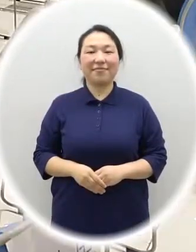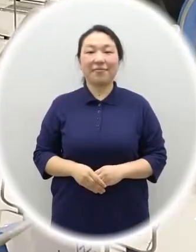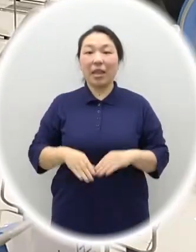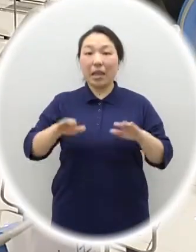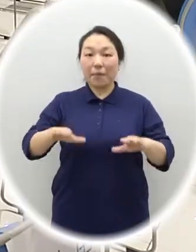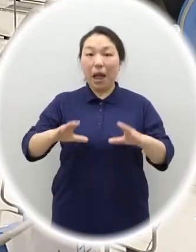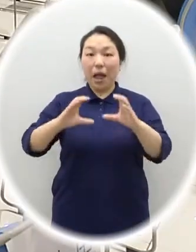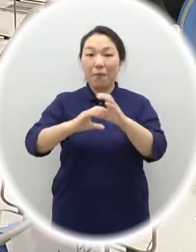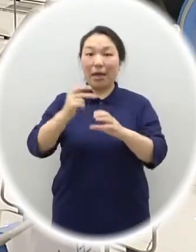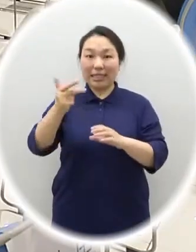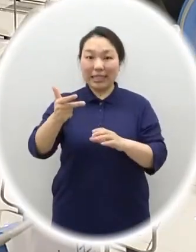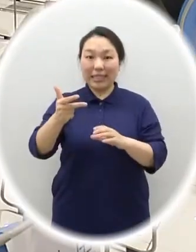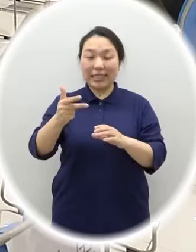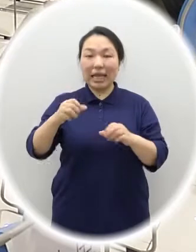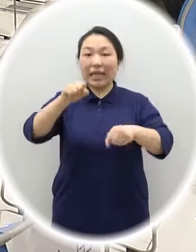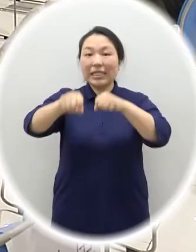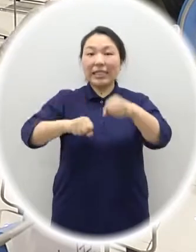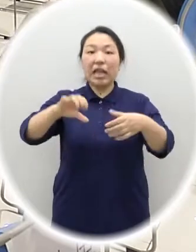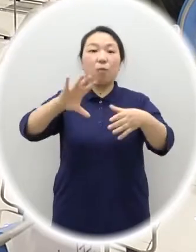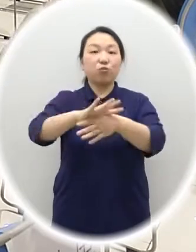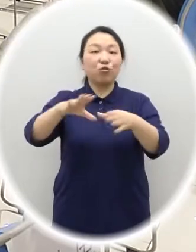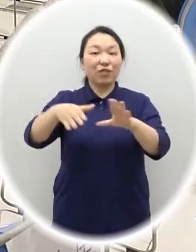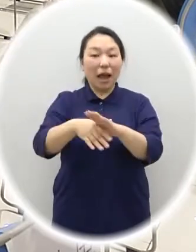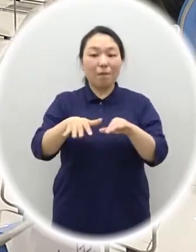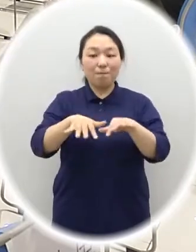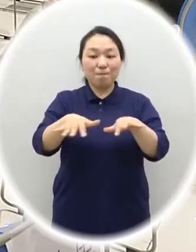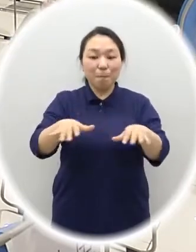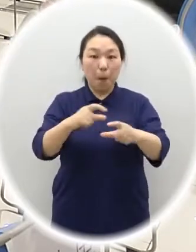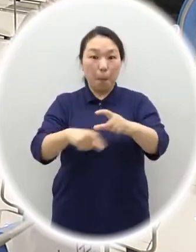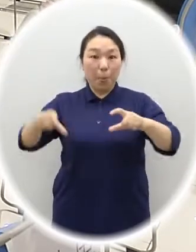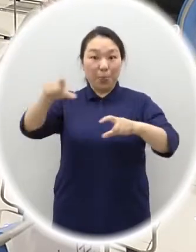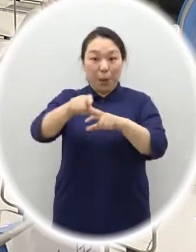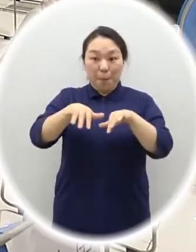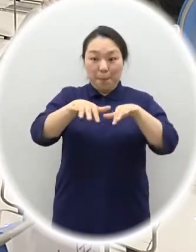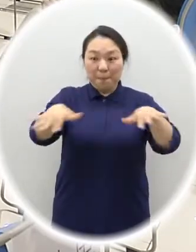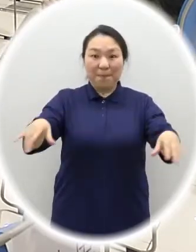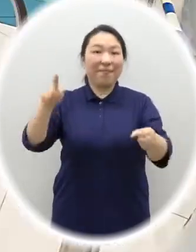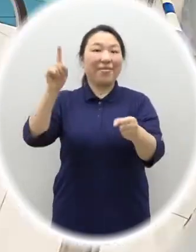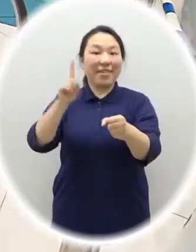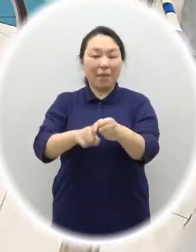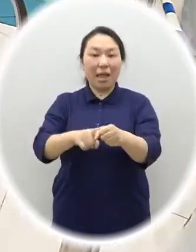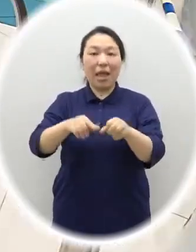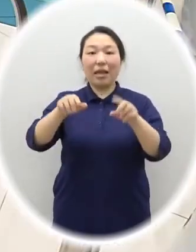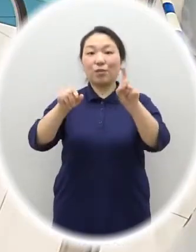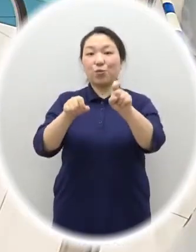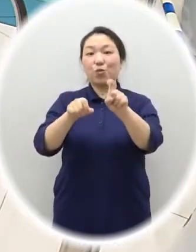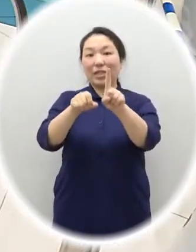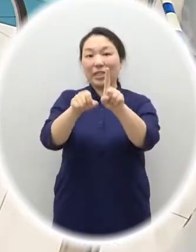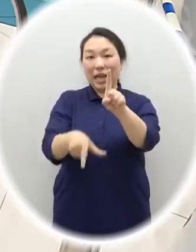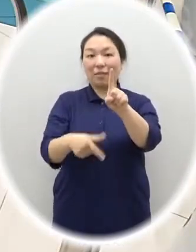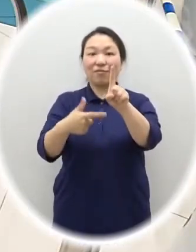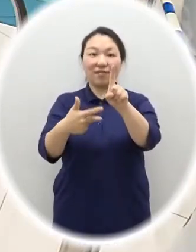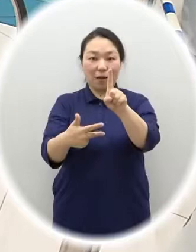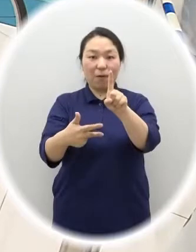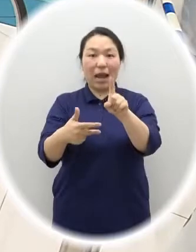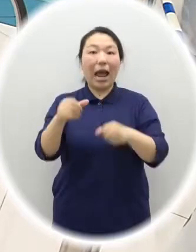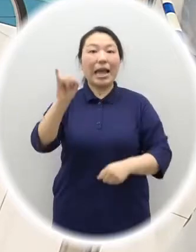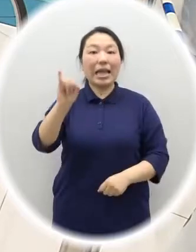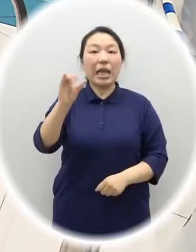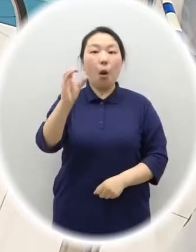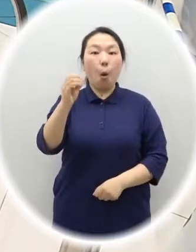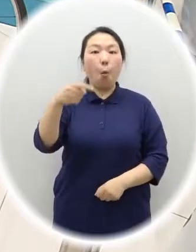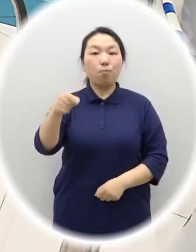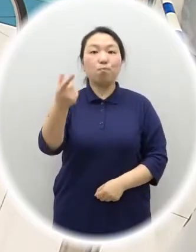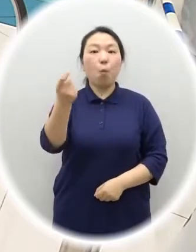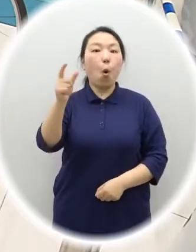今いわき市で盛り上がりを見せる自転車文化をさらに広めようと、今月7日イオンモールいわき小名浜で